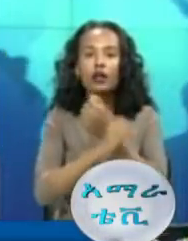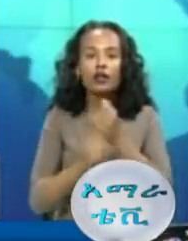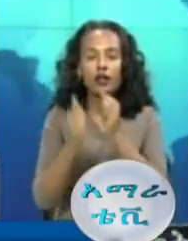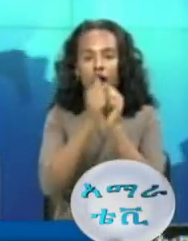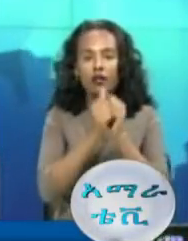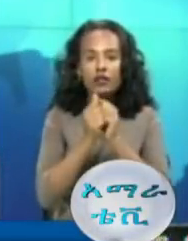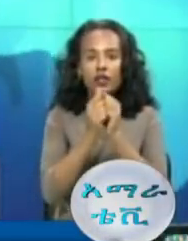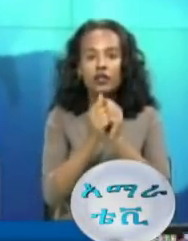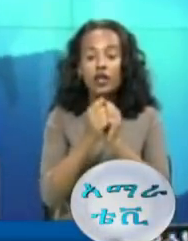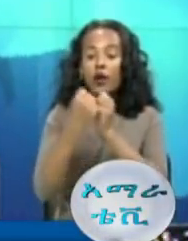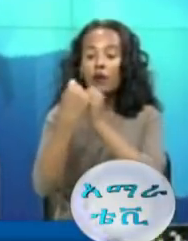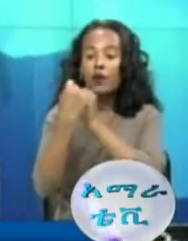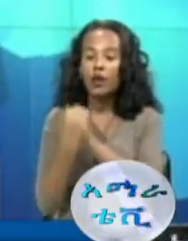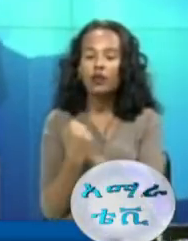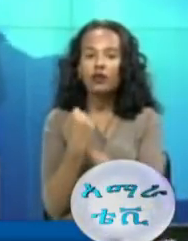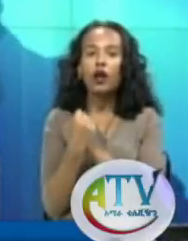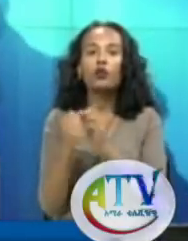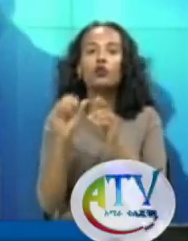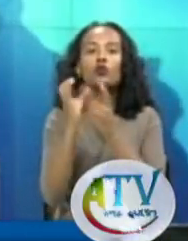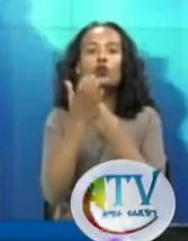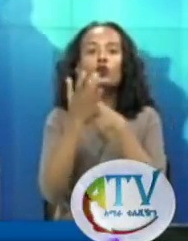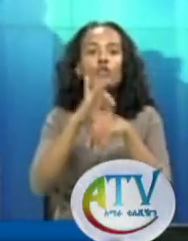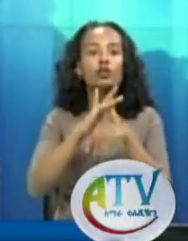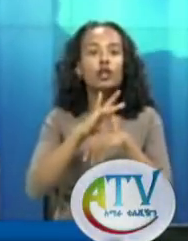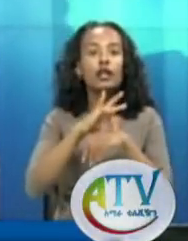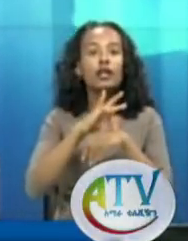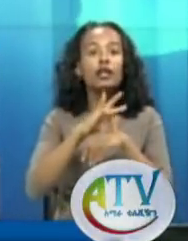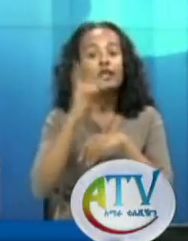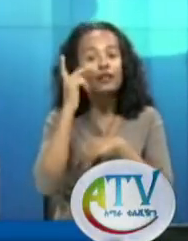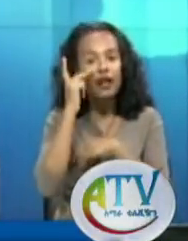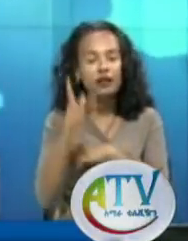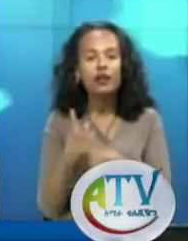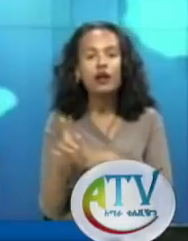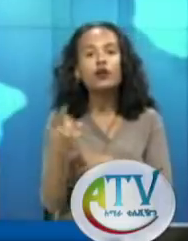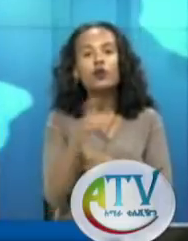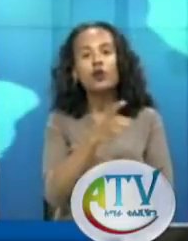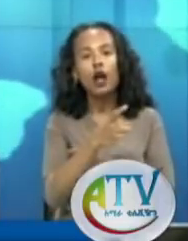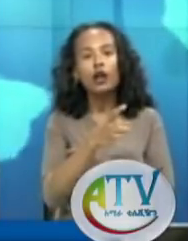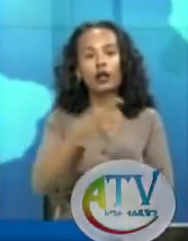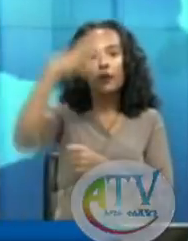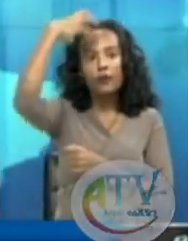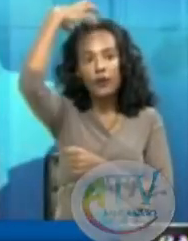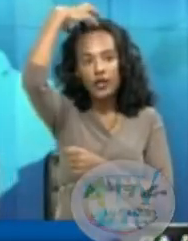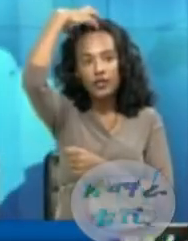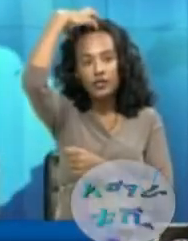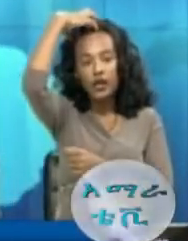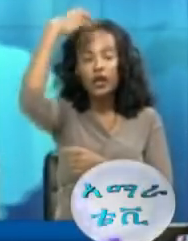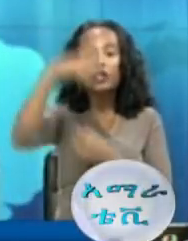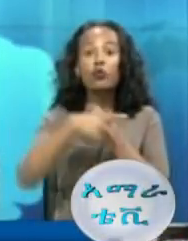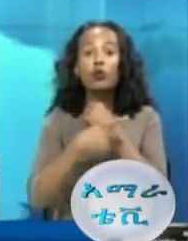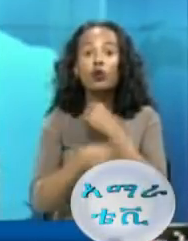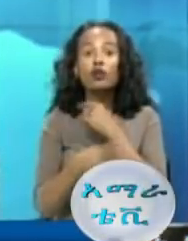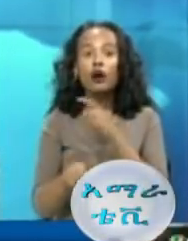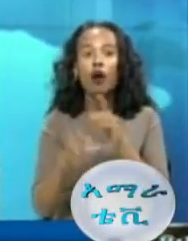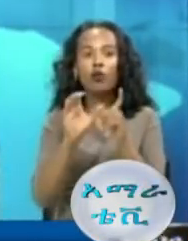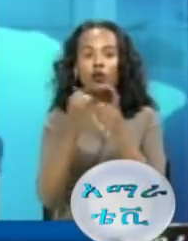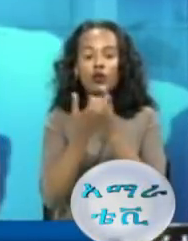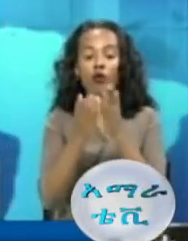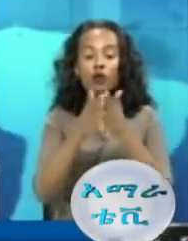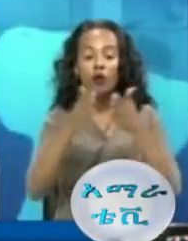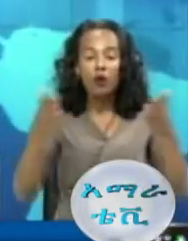አንድነት በሚያጠናክሩ እሴቶች የተቃኘ ይሆናል። መንግስት የፖለቲካ ማህደሩን